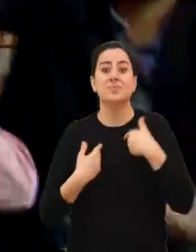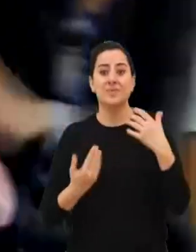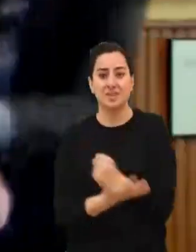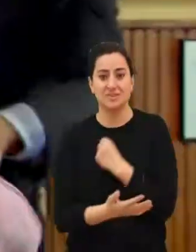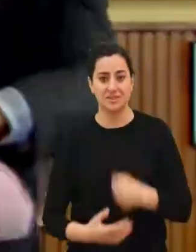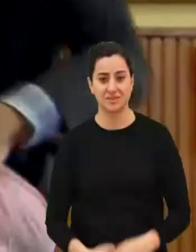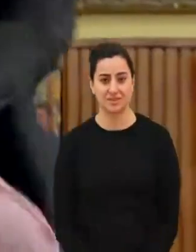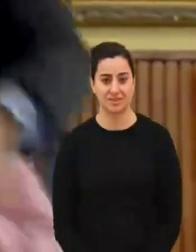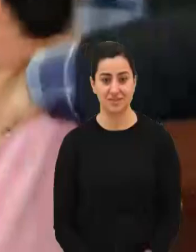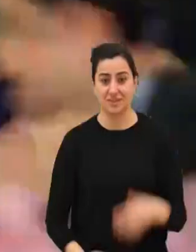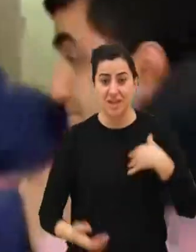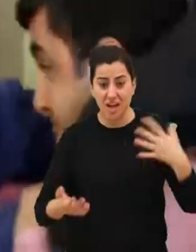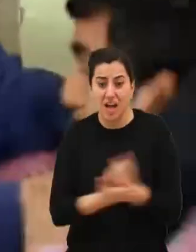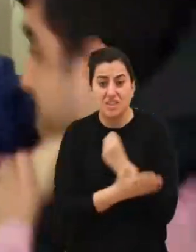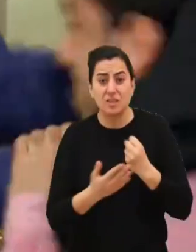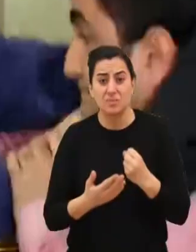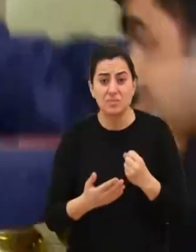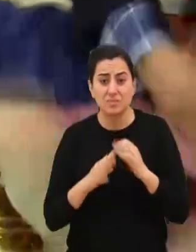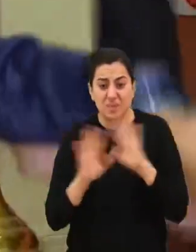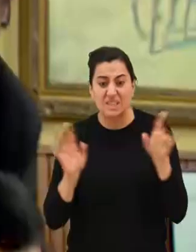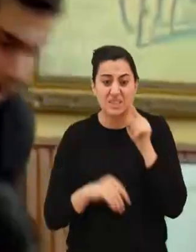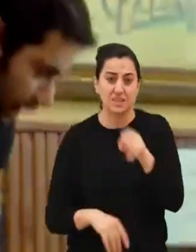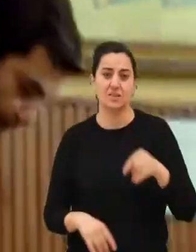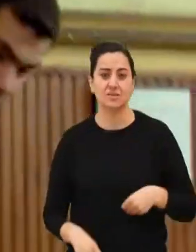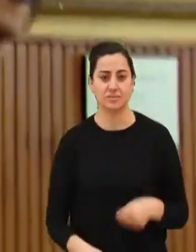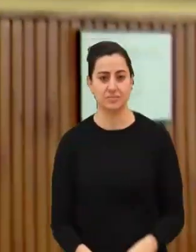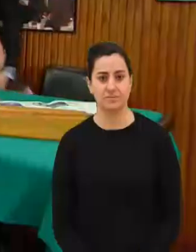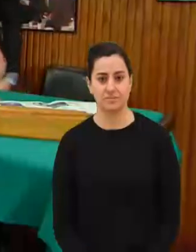Tezgahın arkasından boğazına yapıştı. Alper zorla aldı elinden.